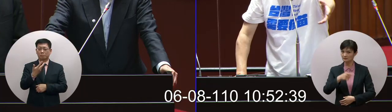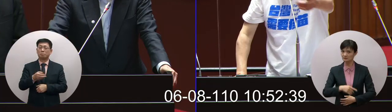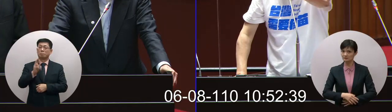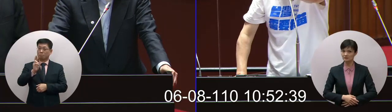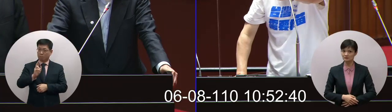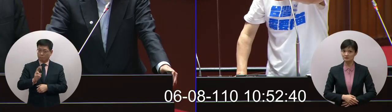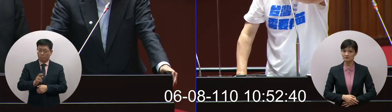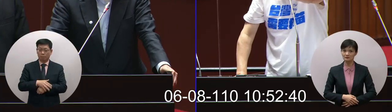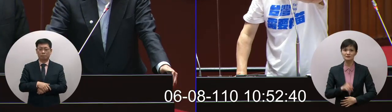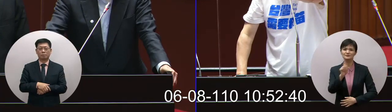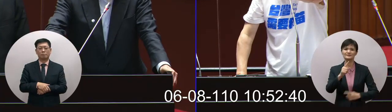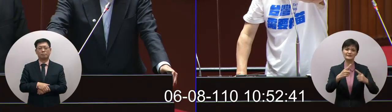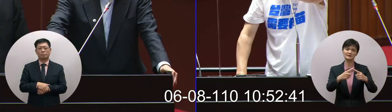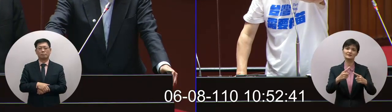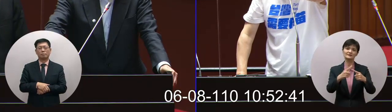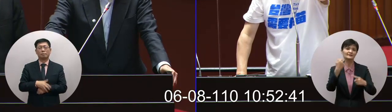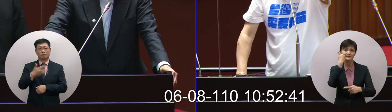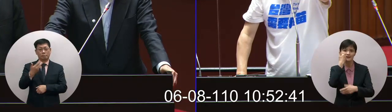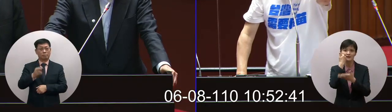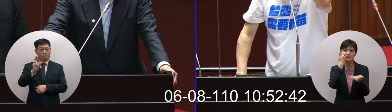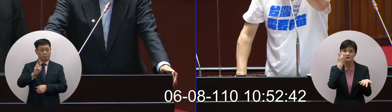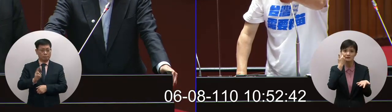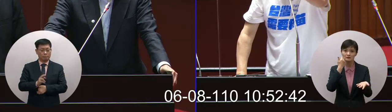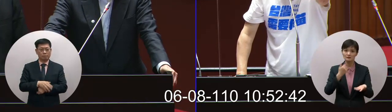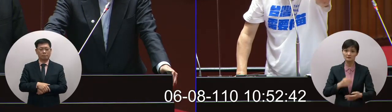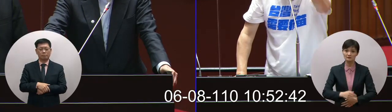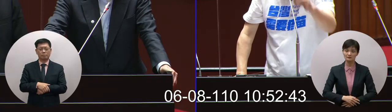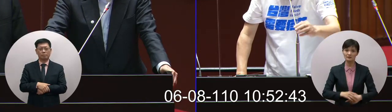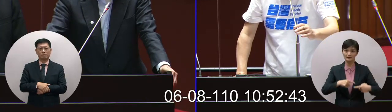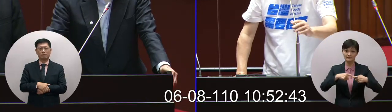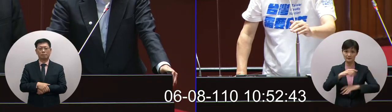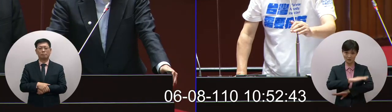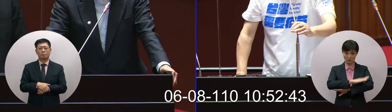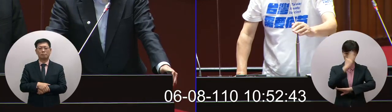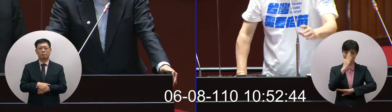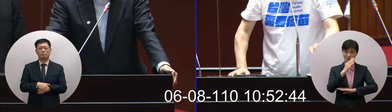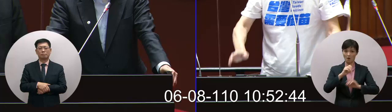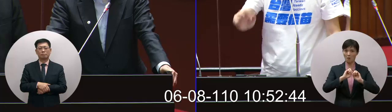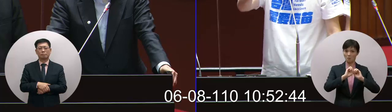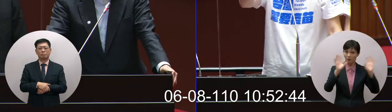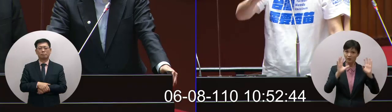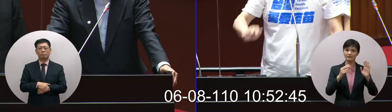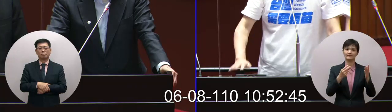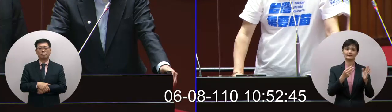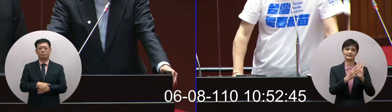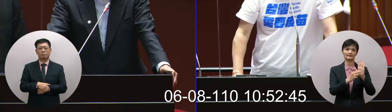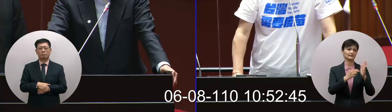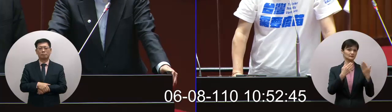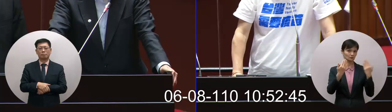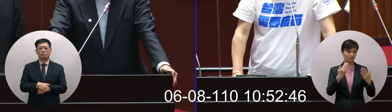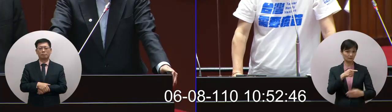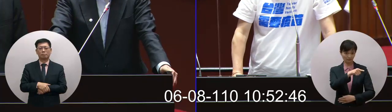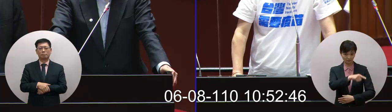电 什么人嘛？ 水电， 人家联合报的讯息就讲得很清楚了。